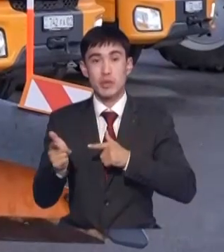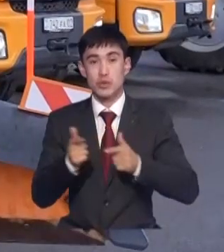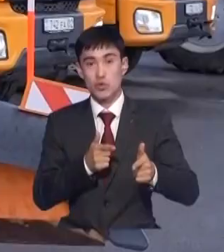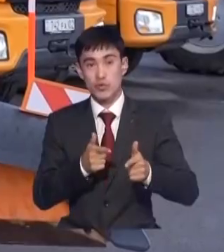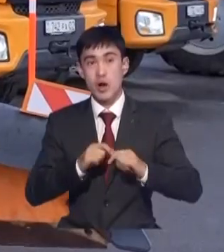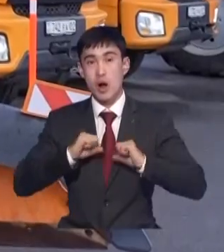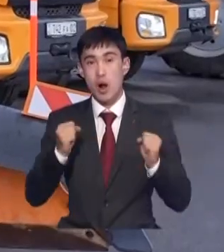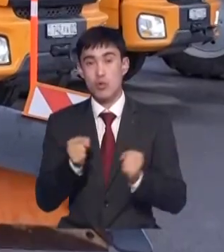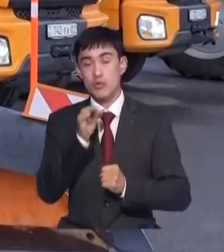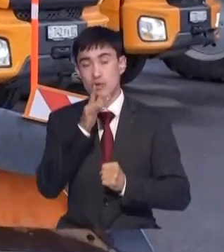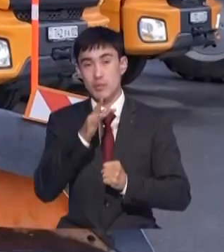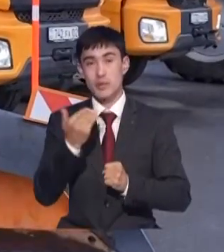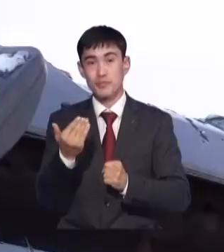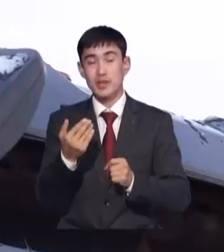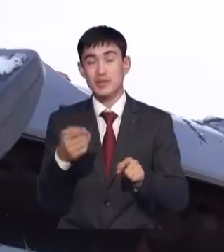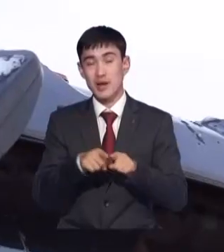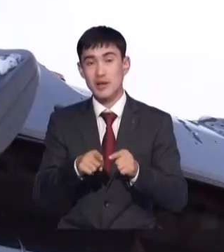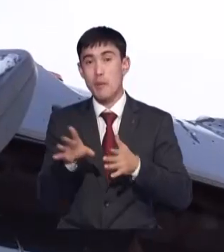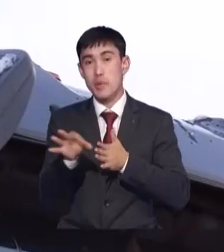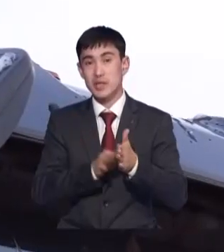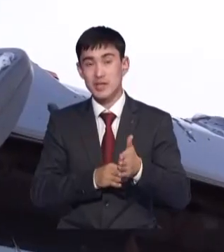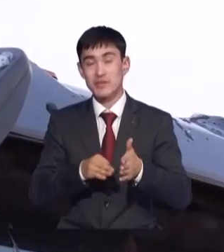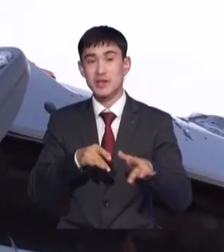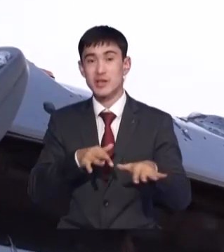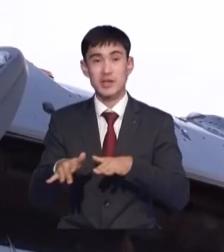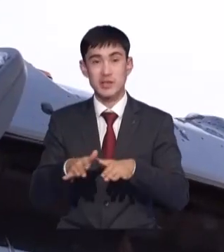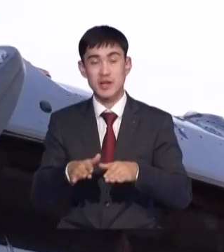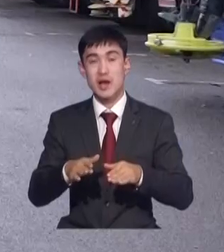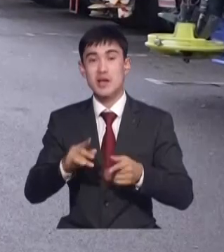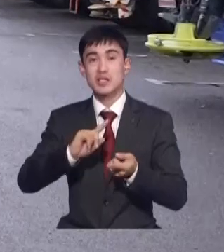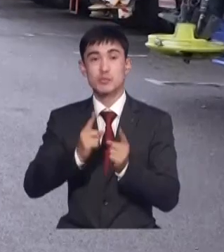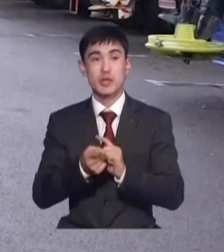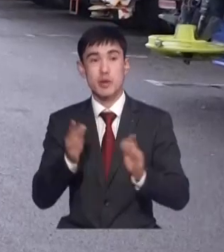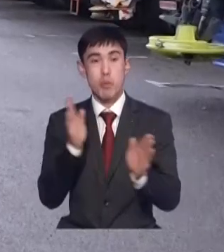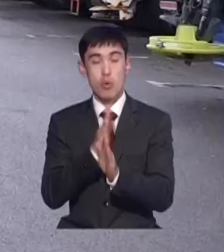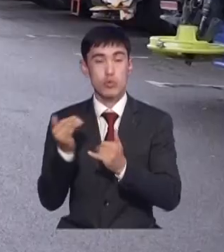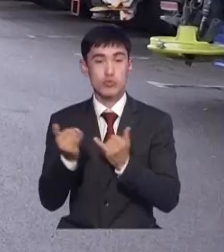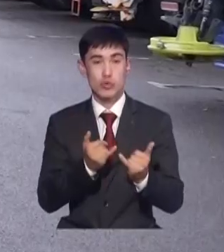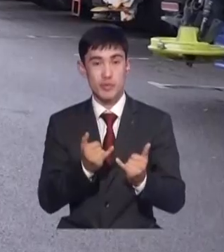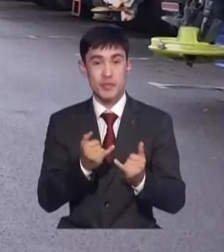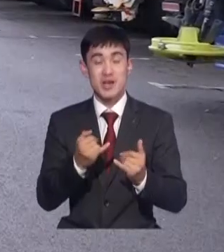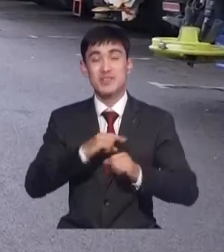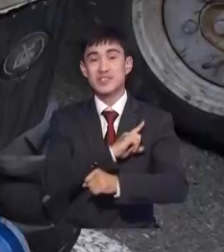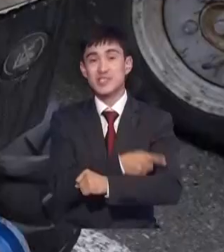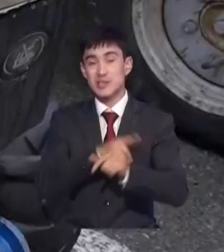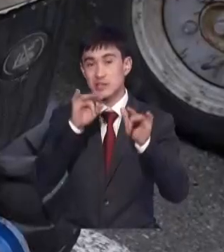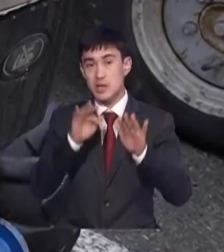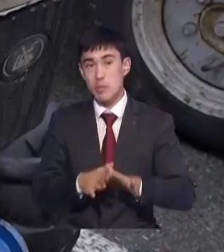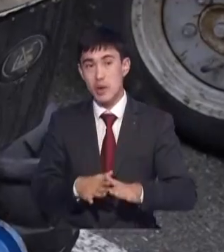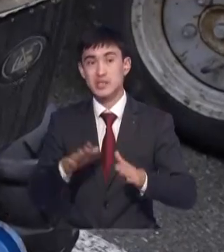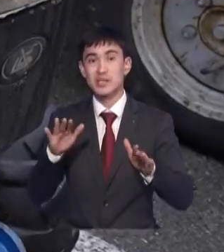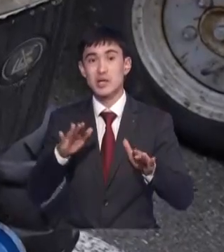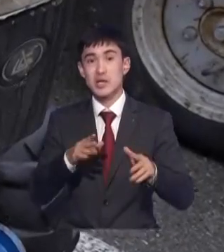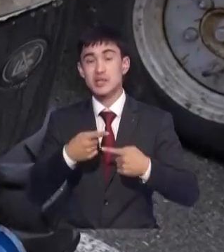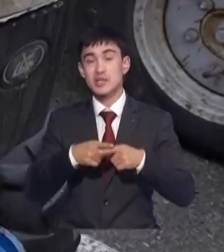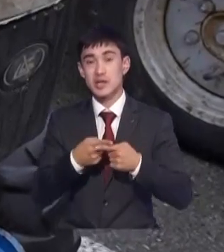подготовку к холодному времени года, так и оперативное реагирование на изменение погодных условий. И даже в сильный снегопад